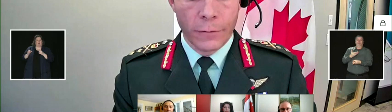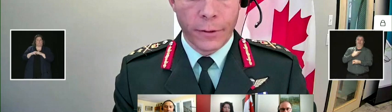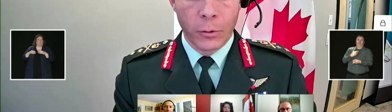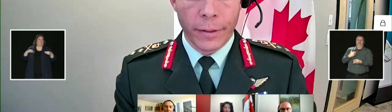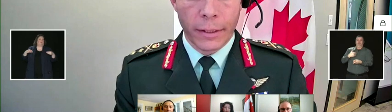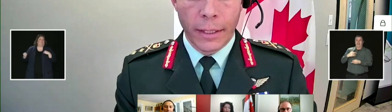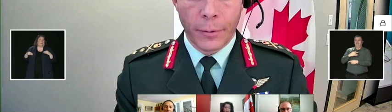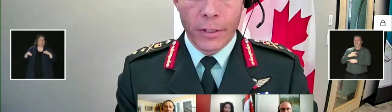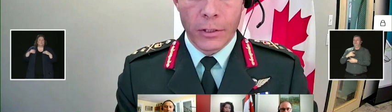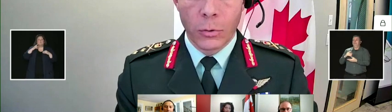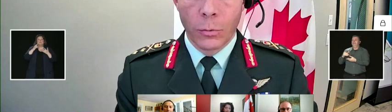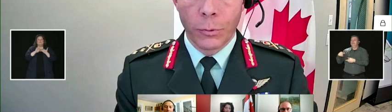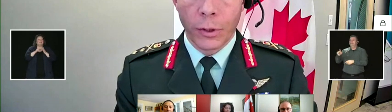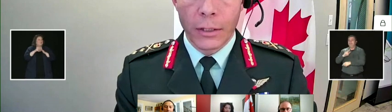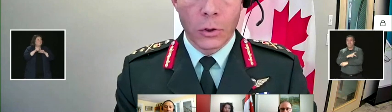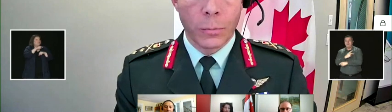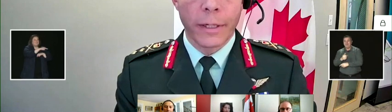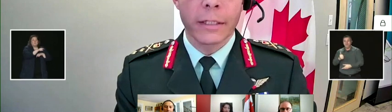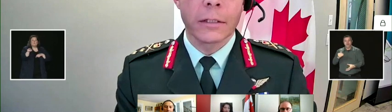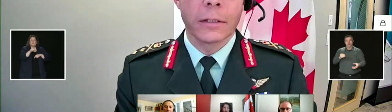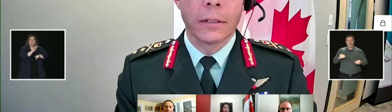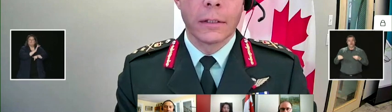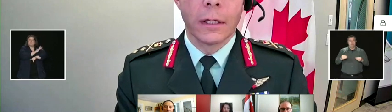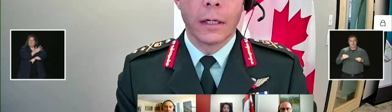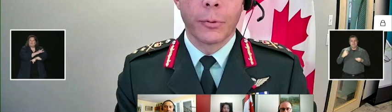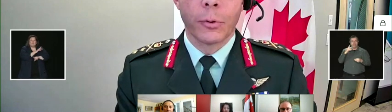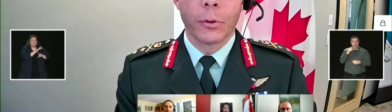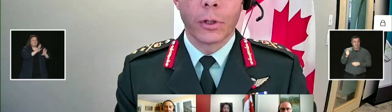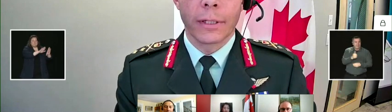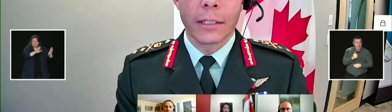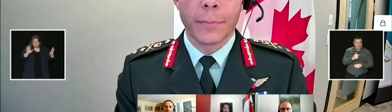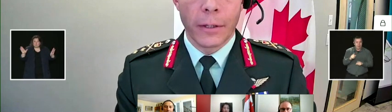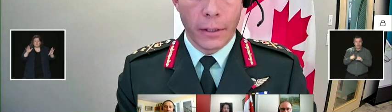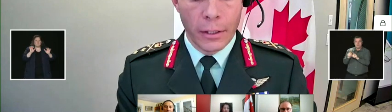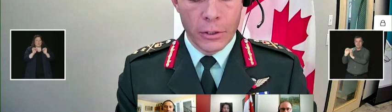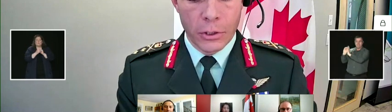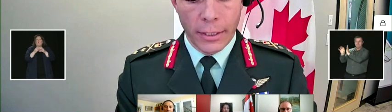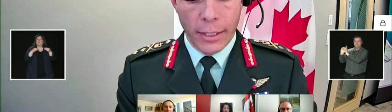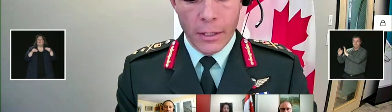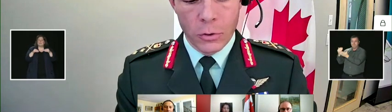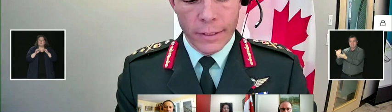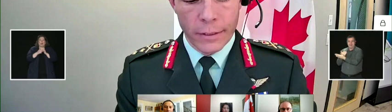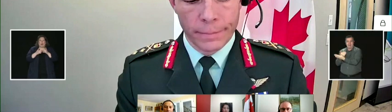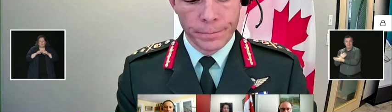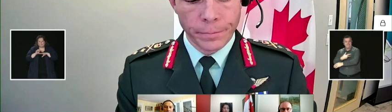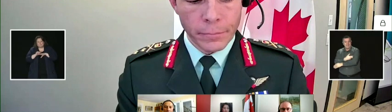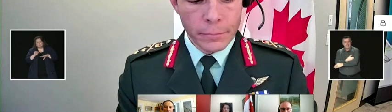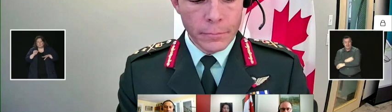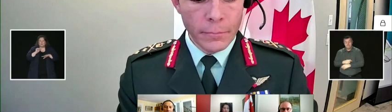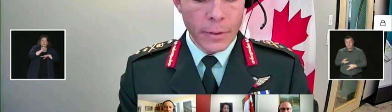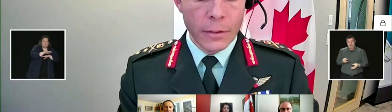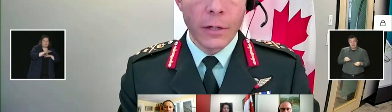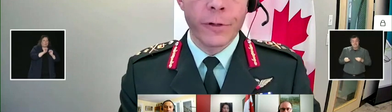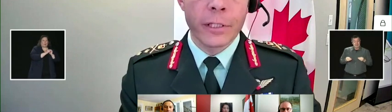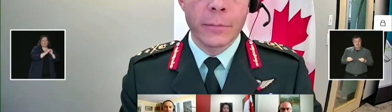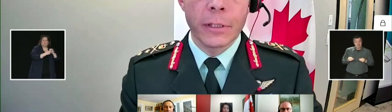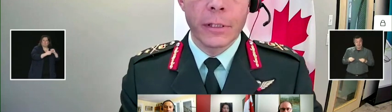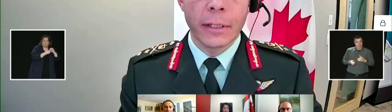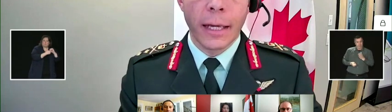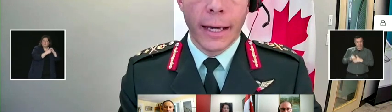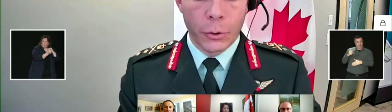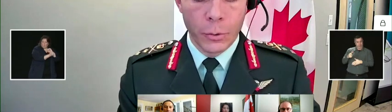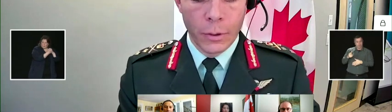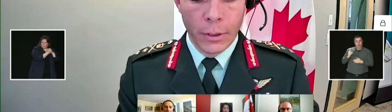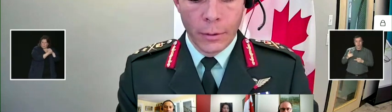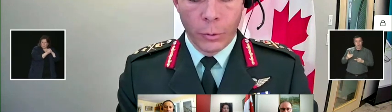manipulation offre à nos partenaires provinciaux une plus grande souplesse pour le transport et le stockage du vaccin. Cette